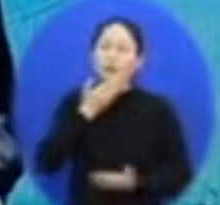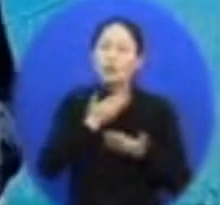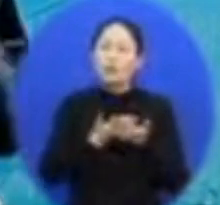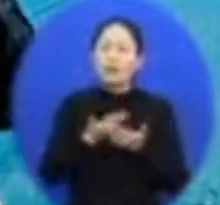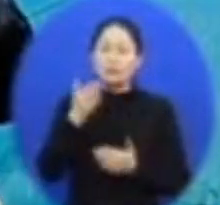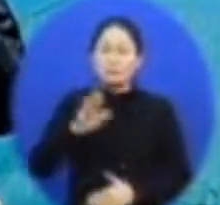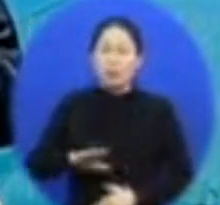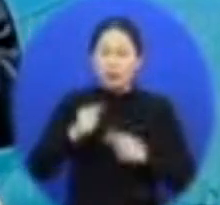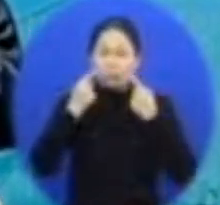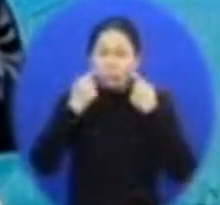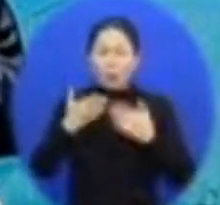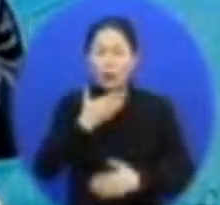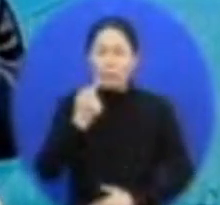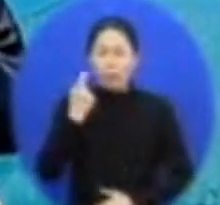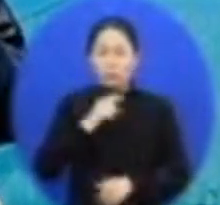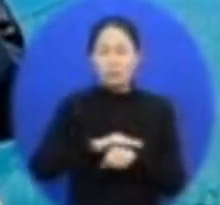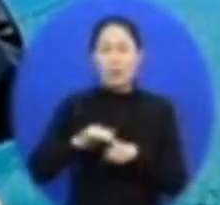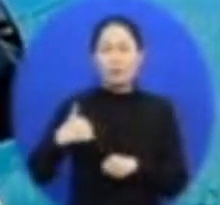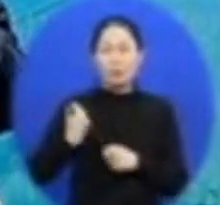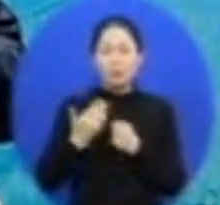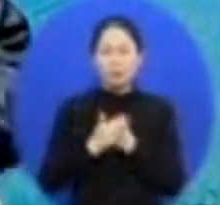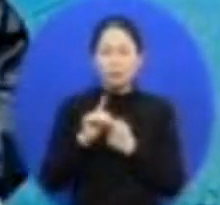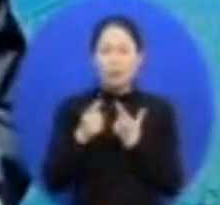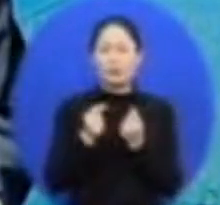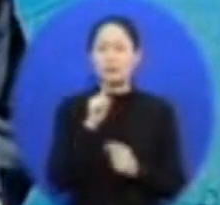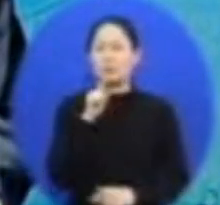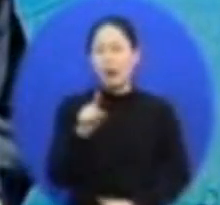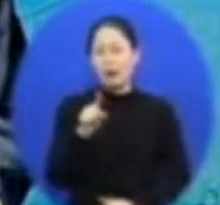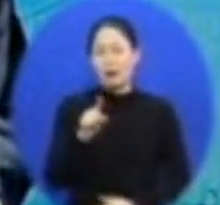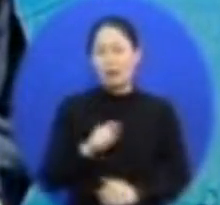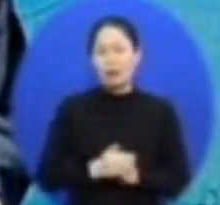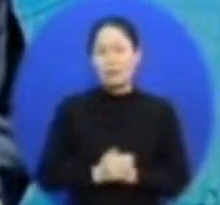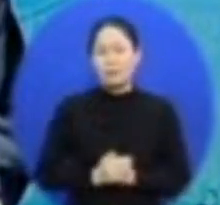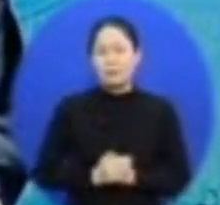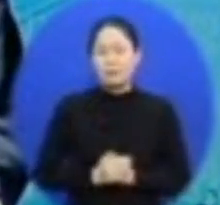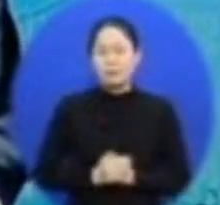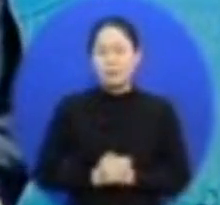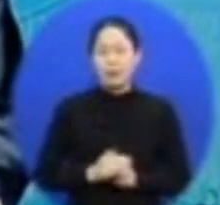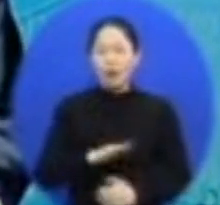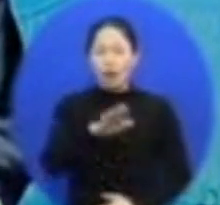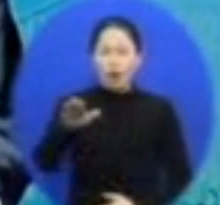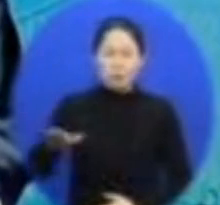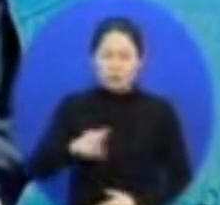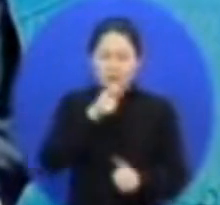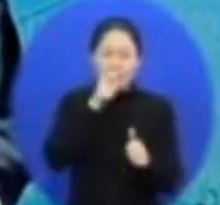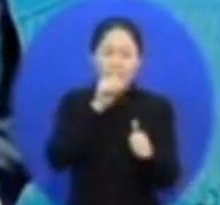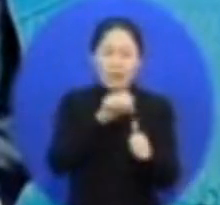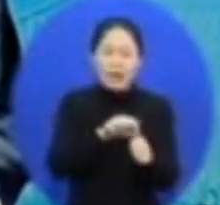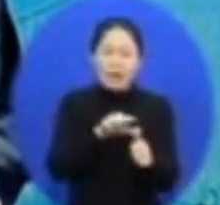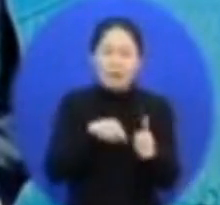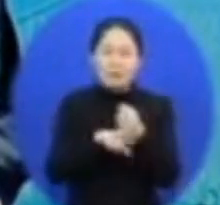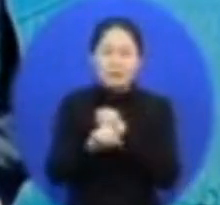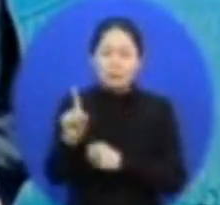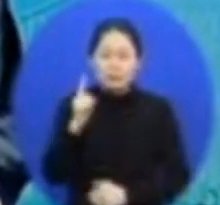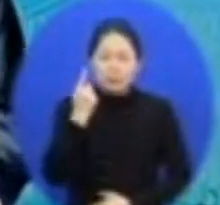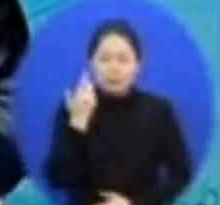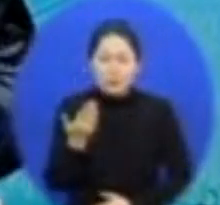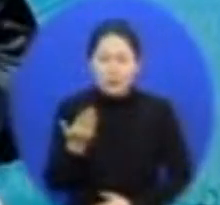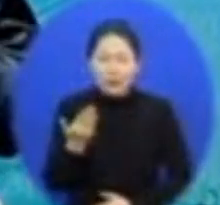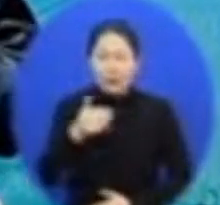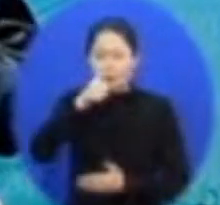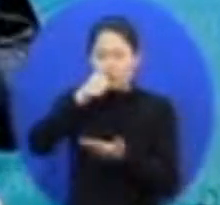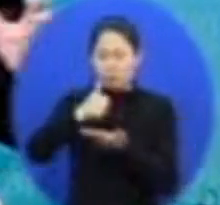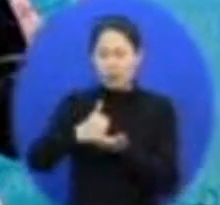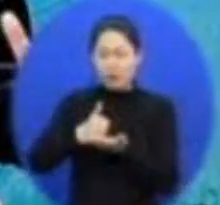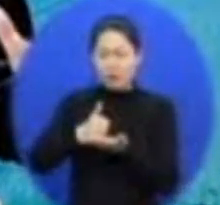정확한 복음을 모르니까 이렇게 말을 하는 겁니다 여러분 세리 라고 하는 것은 죄를